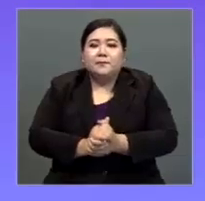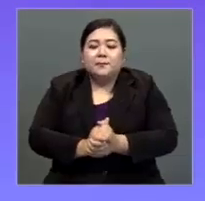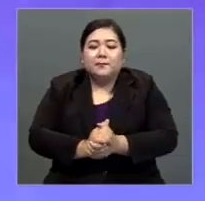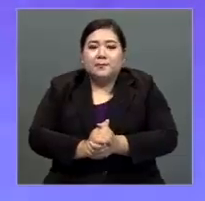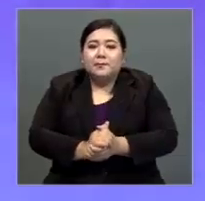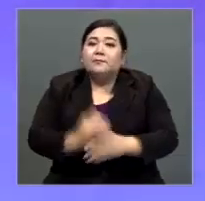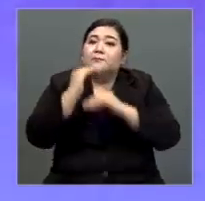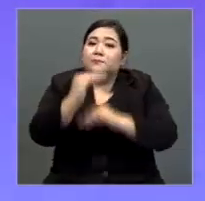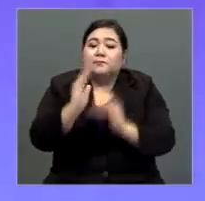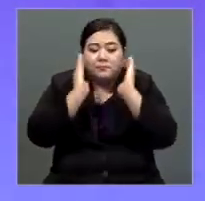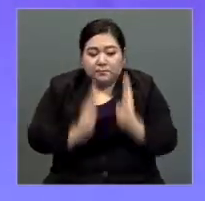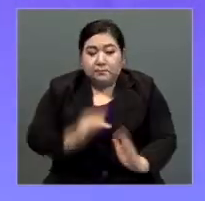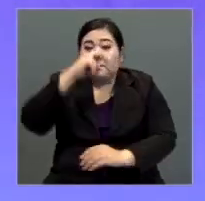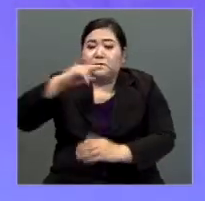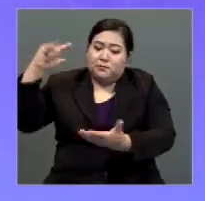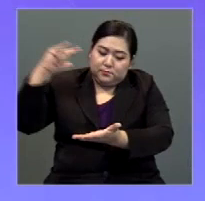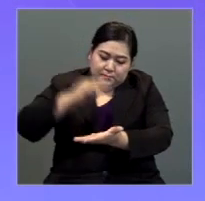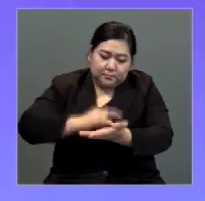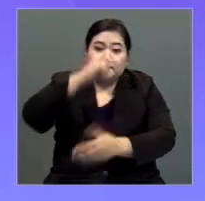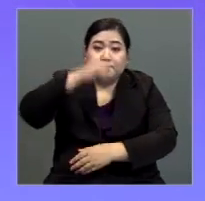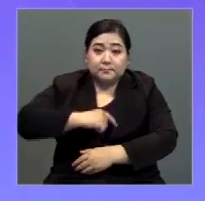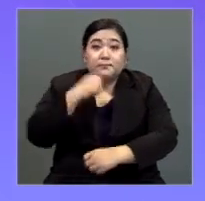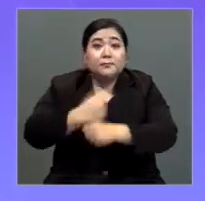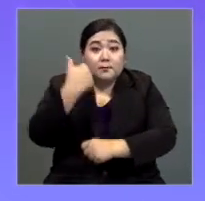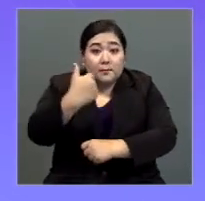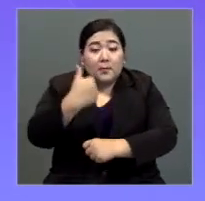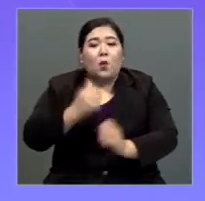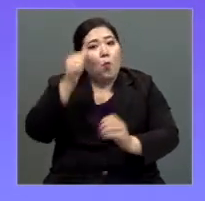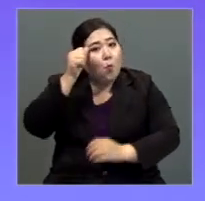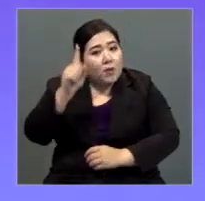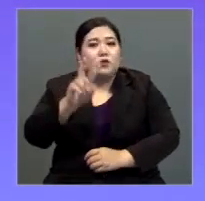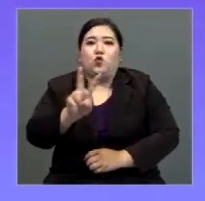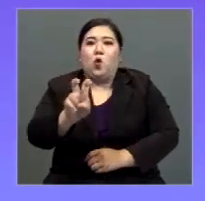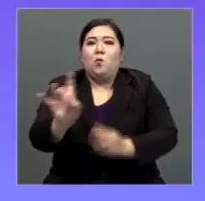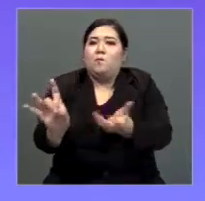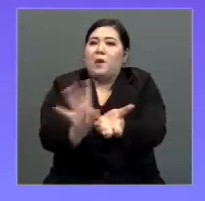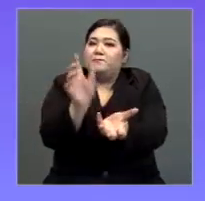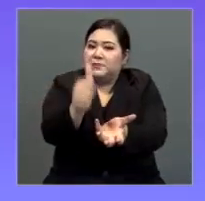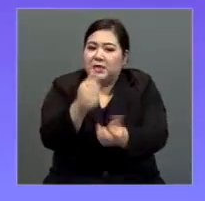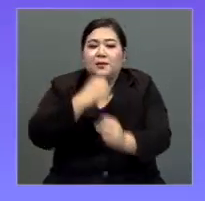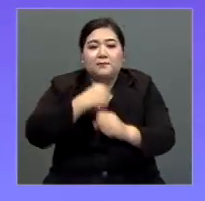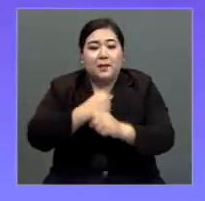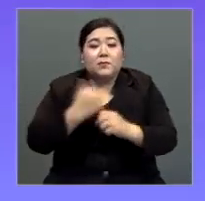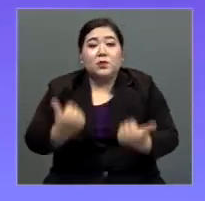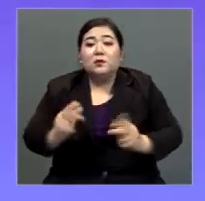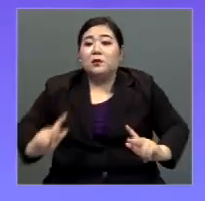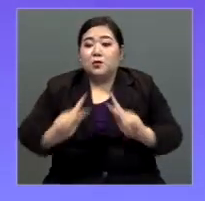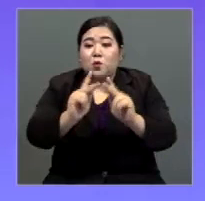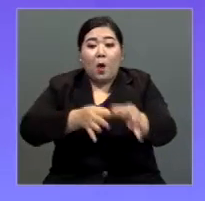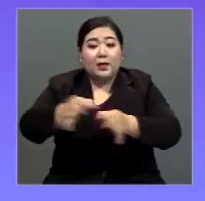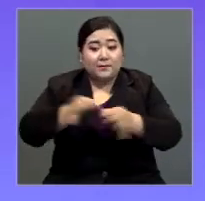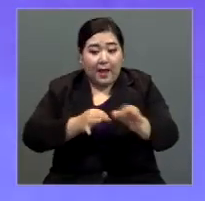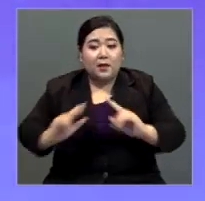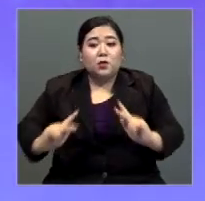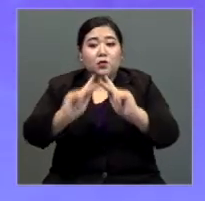ไทยที่เดินทางเข้ามาในประเทศister says that beัี้กระส่เขาชิหแจง, is